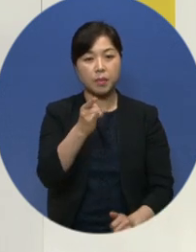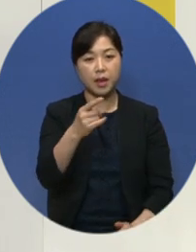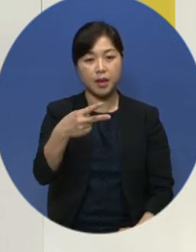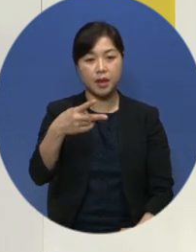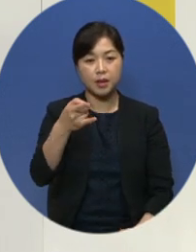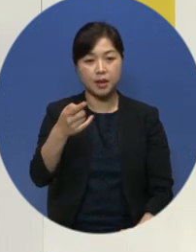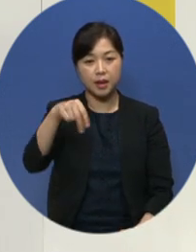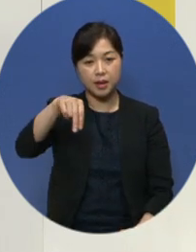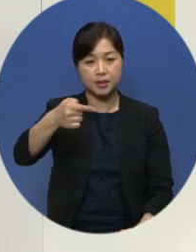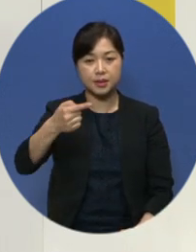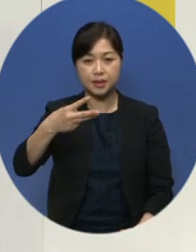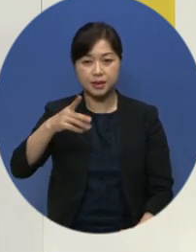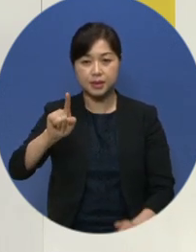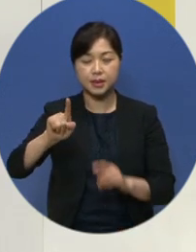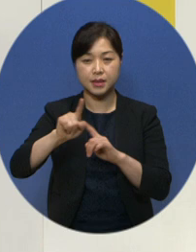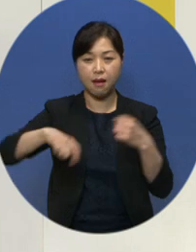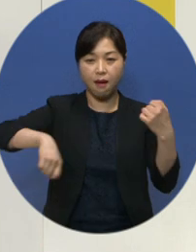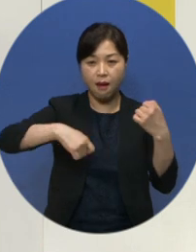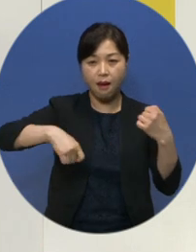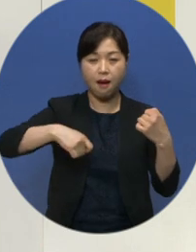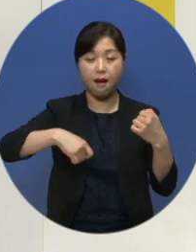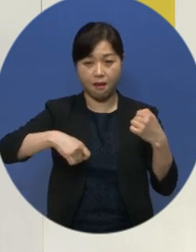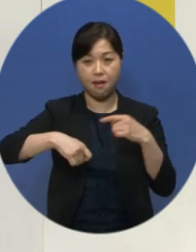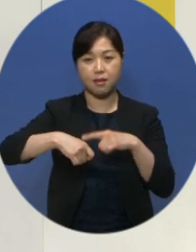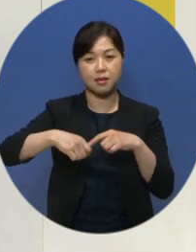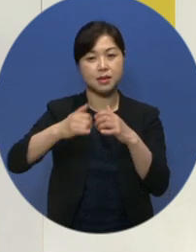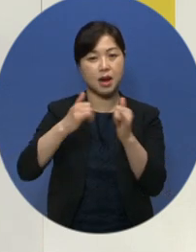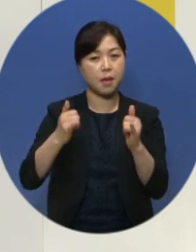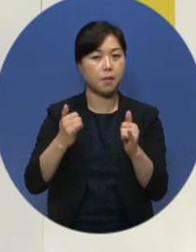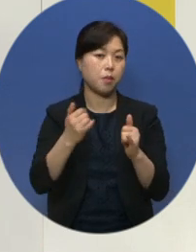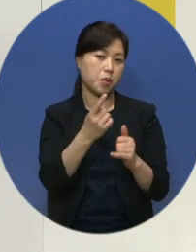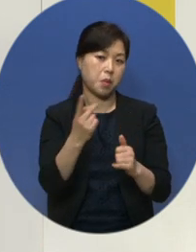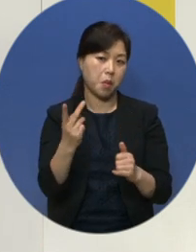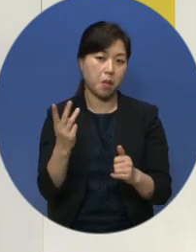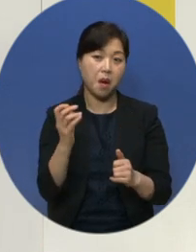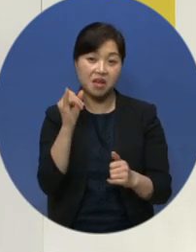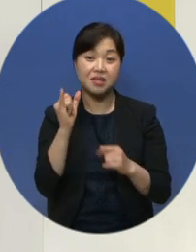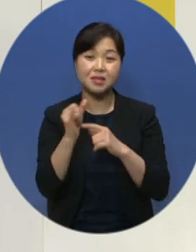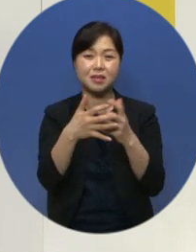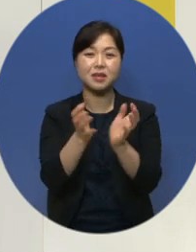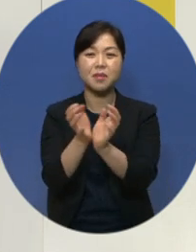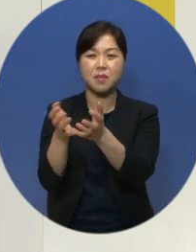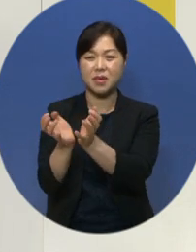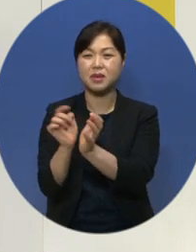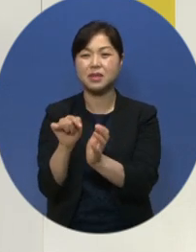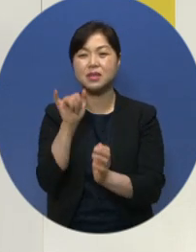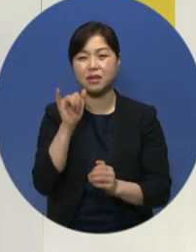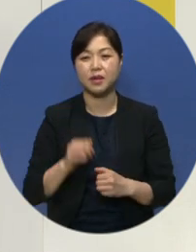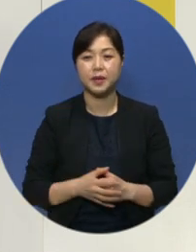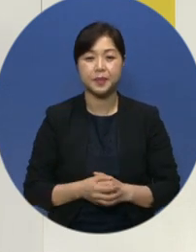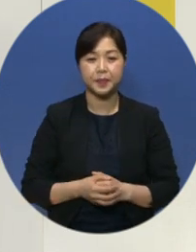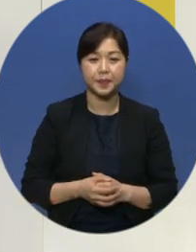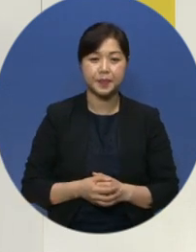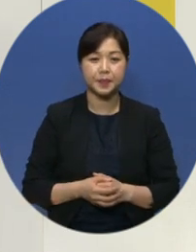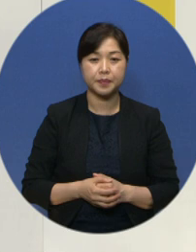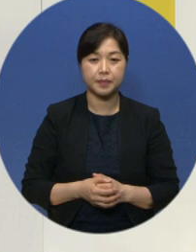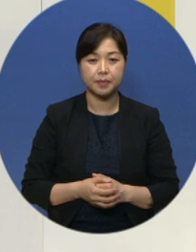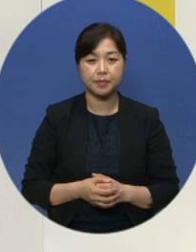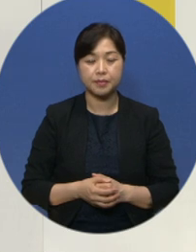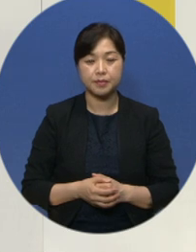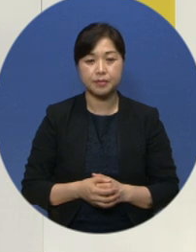있었습니다 예 이런 욕심이 아예 이런 친구들이 이제 그 음악 활동을 했었죠 그러다가 이제 에